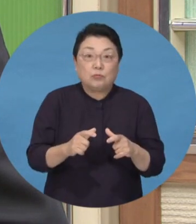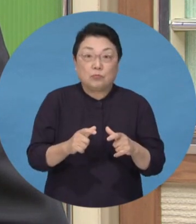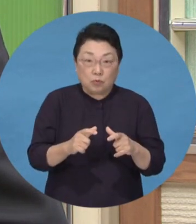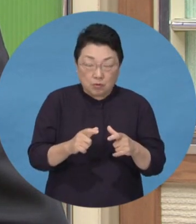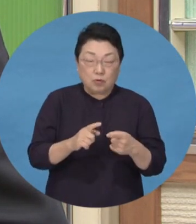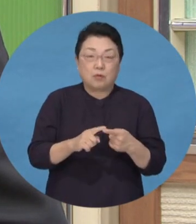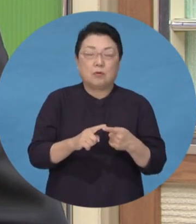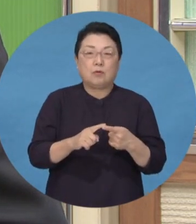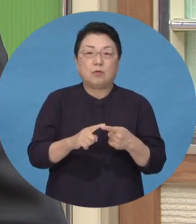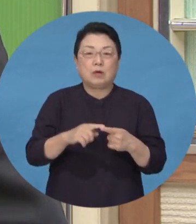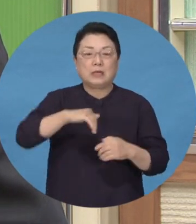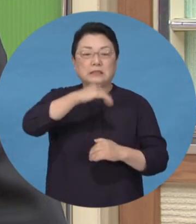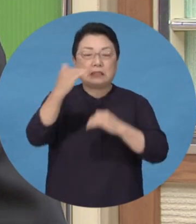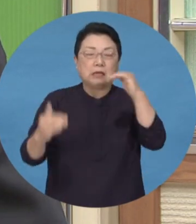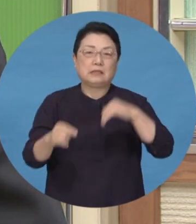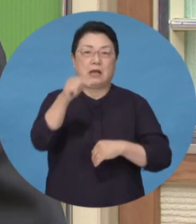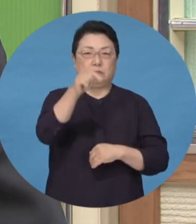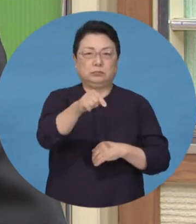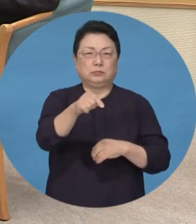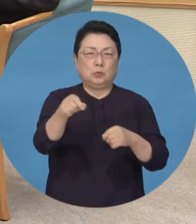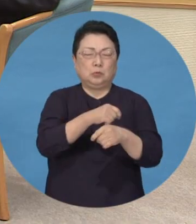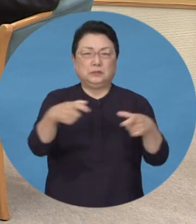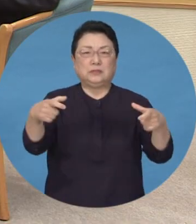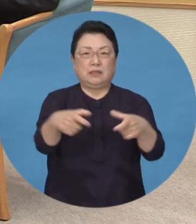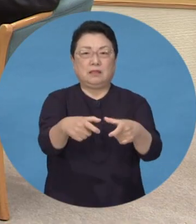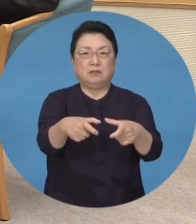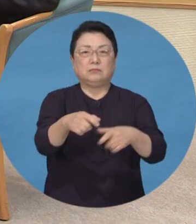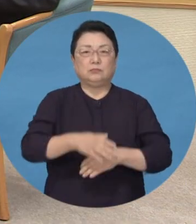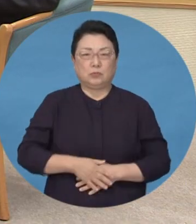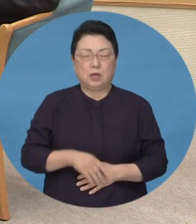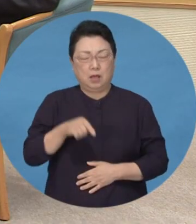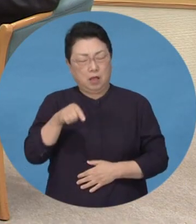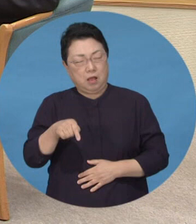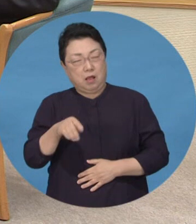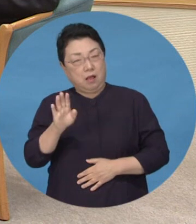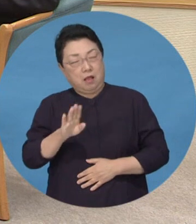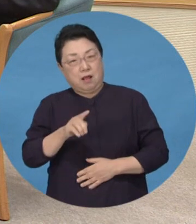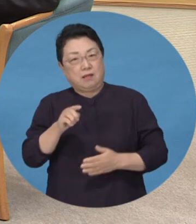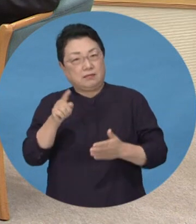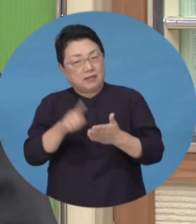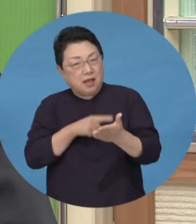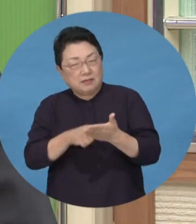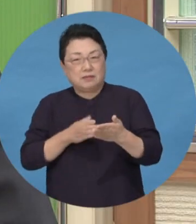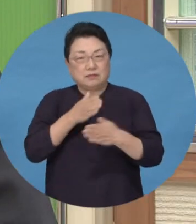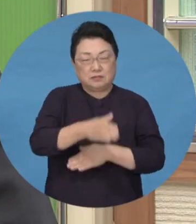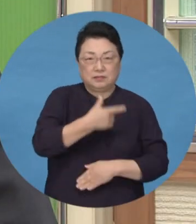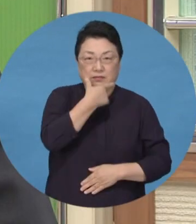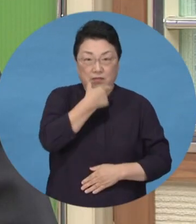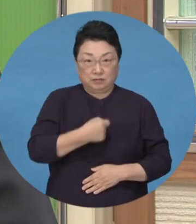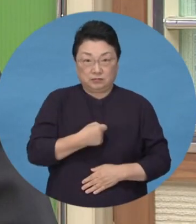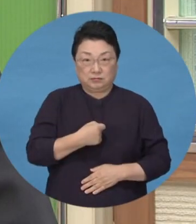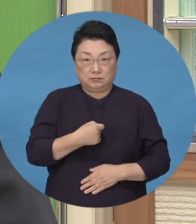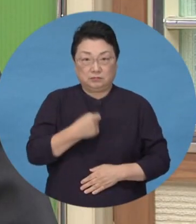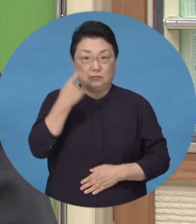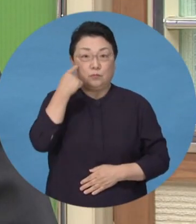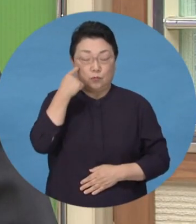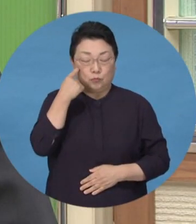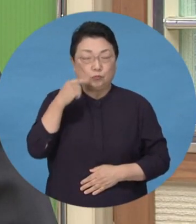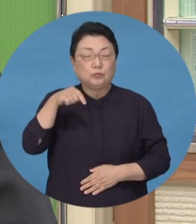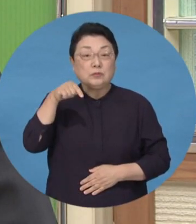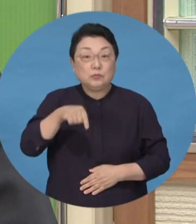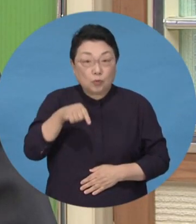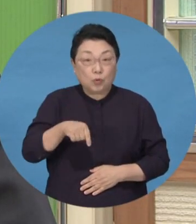特にそれは山間部に顕著でこの状況を何とかしないといけないでしょと本来こういう場